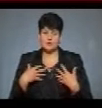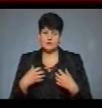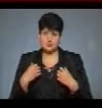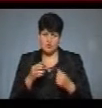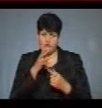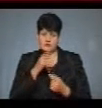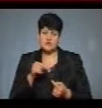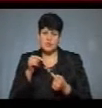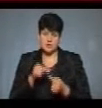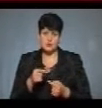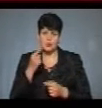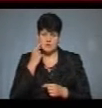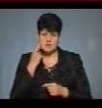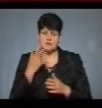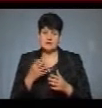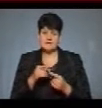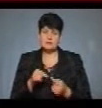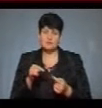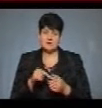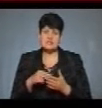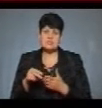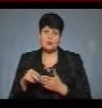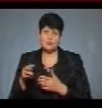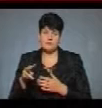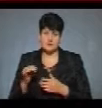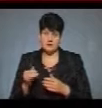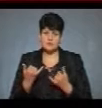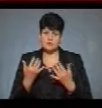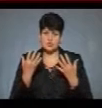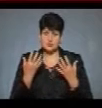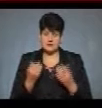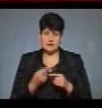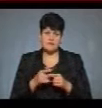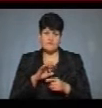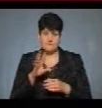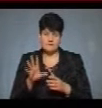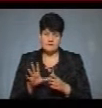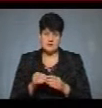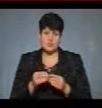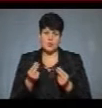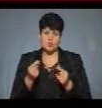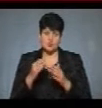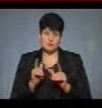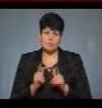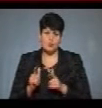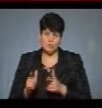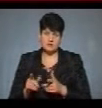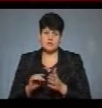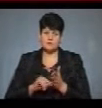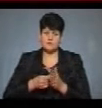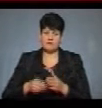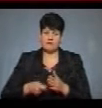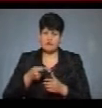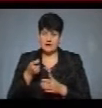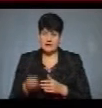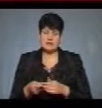вчасно оцінює відповідні на закупівлі. На сьогоднішній день всі кошториси погоджені, справки відповідні видані,